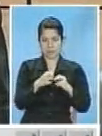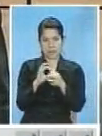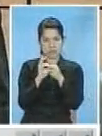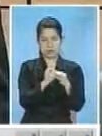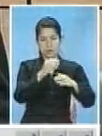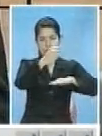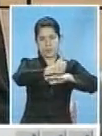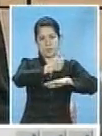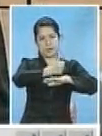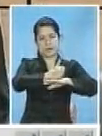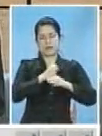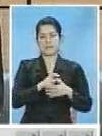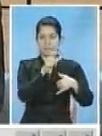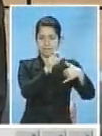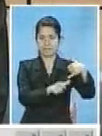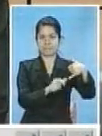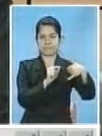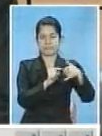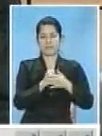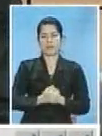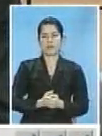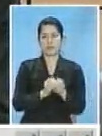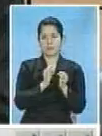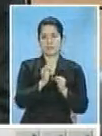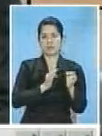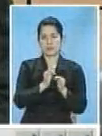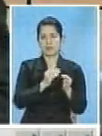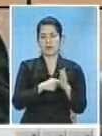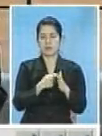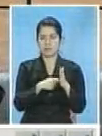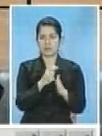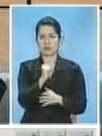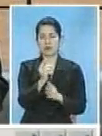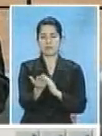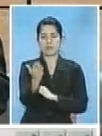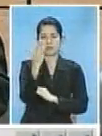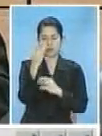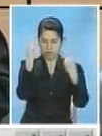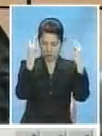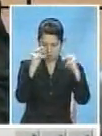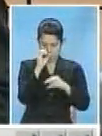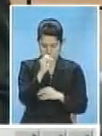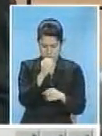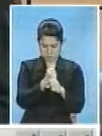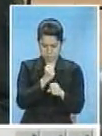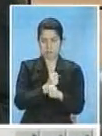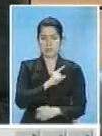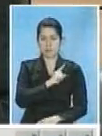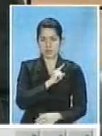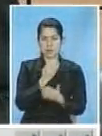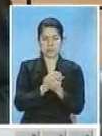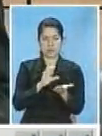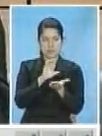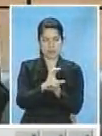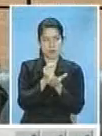ครับที่ผมต้องเรียนแบบนี้เพราะเนื่องจากว่าเมื่อเช้านี้ท่านนายกมาบอกว่าจะทำหน้าที่และเอางบประมาณนี้ไปช่วย